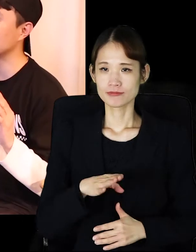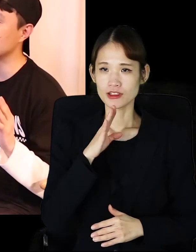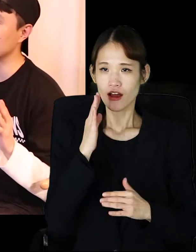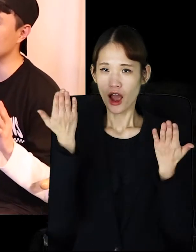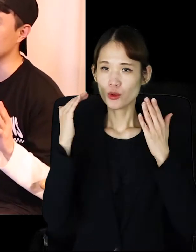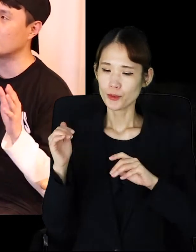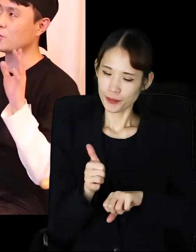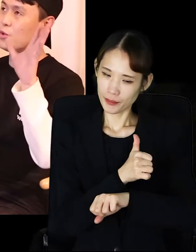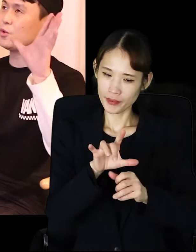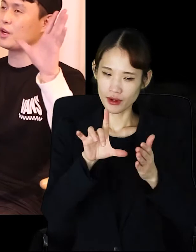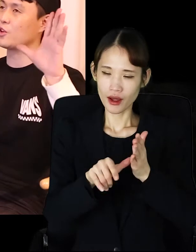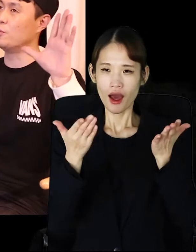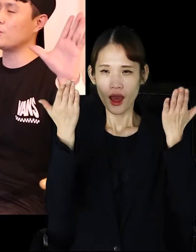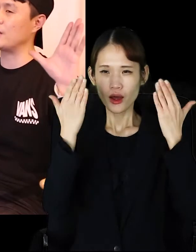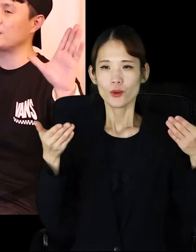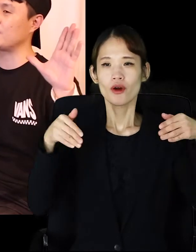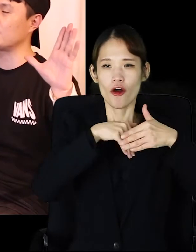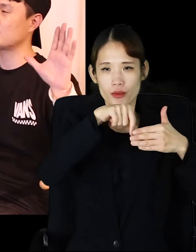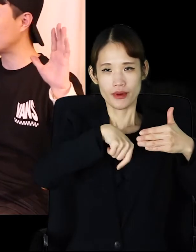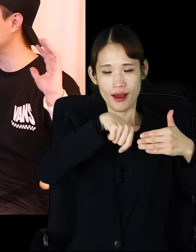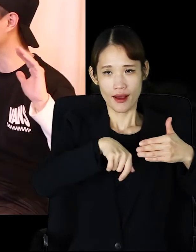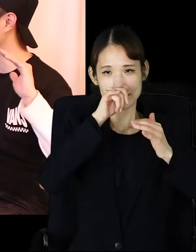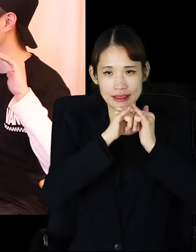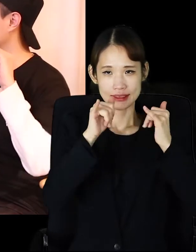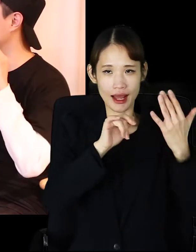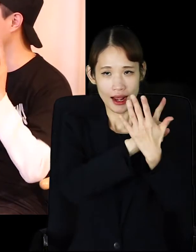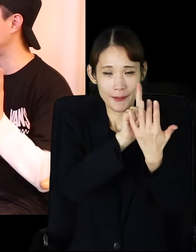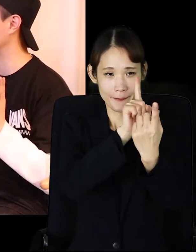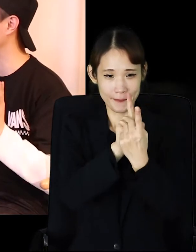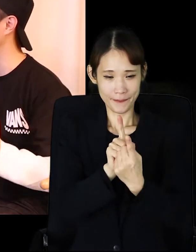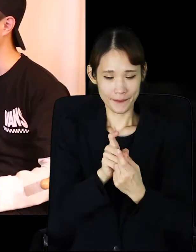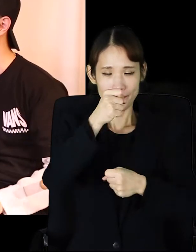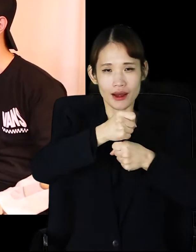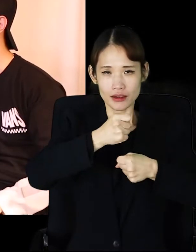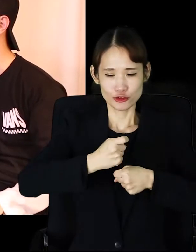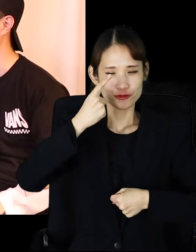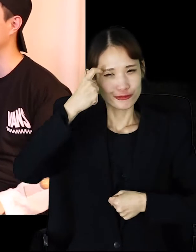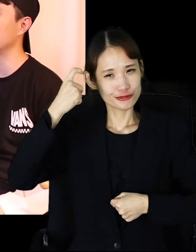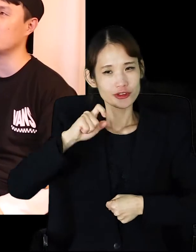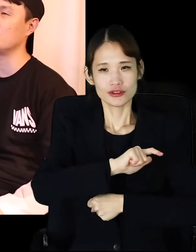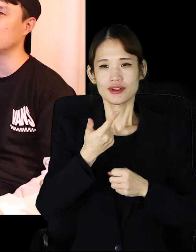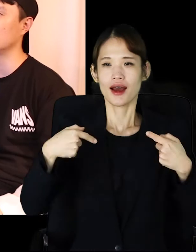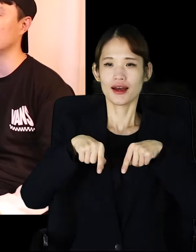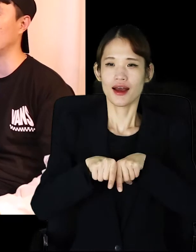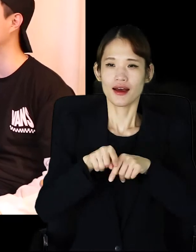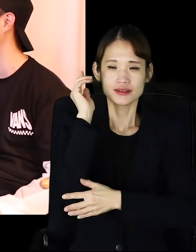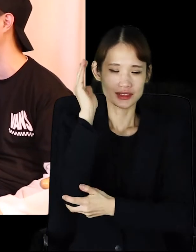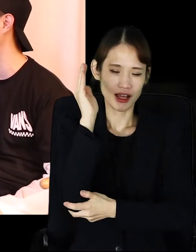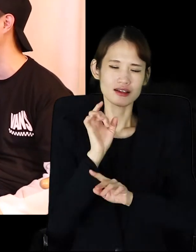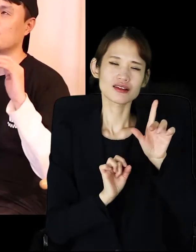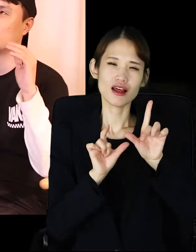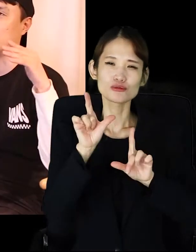사실상 학창 시절은 학교라는 건물 안에 있는 사람들로부터 만들어지는 추억들, 그들과 함께한 이야기들이